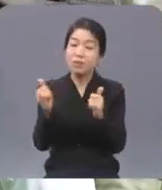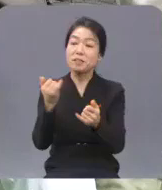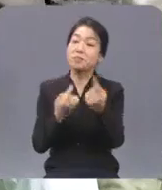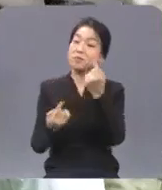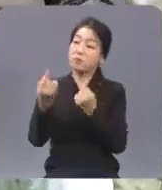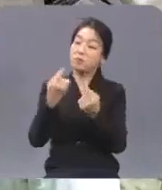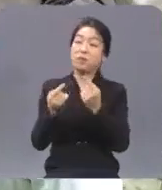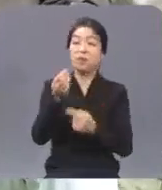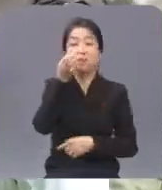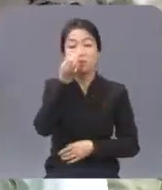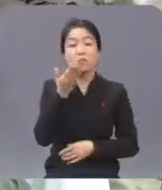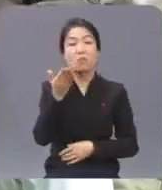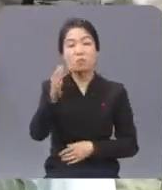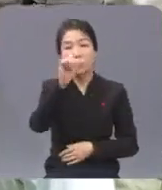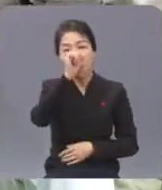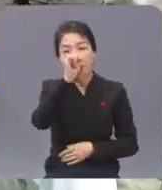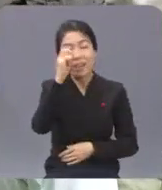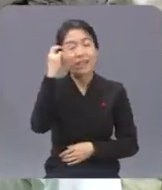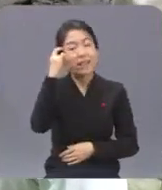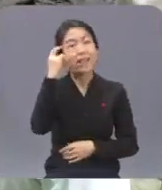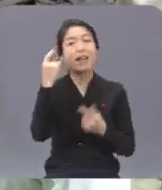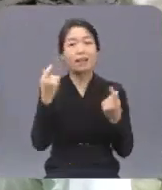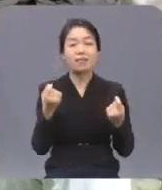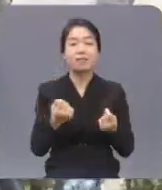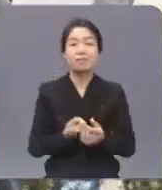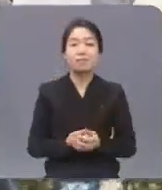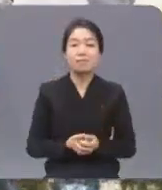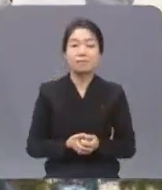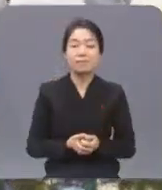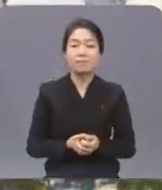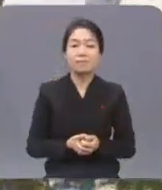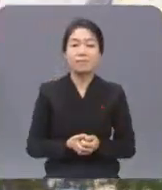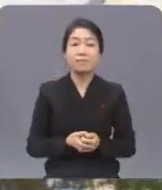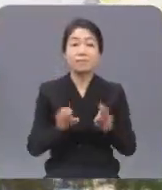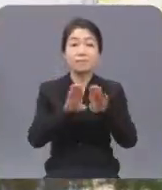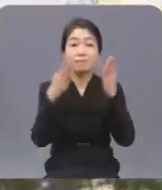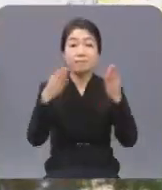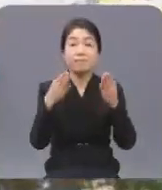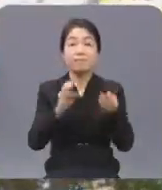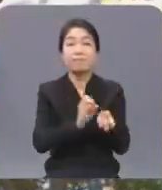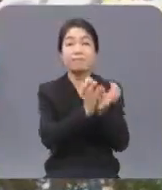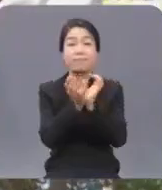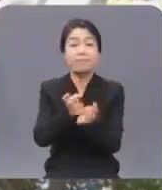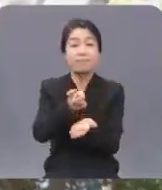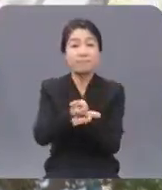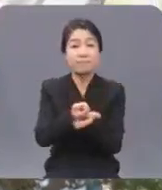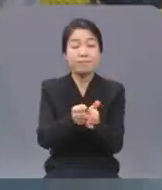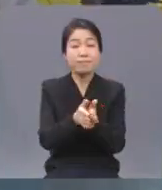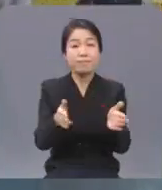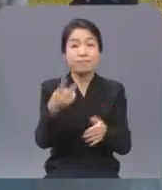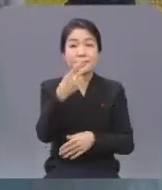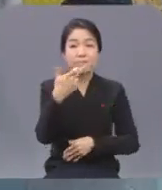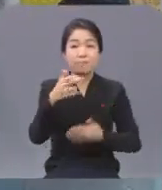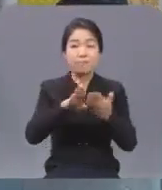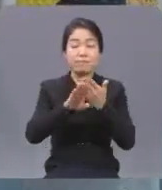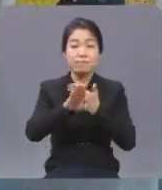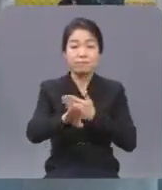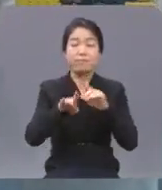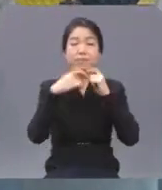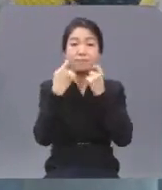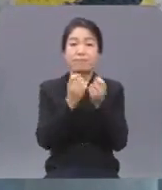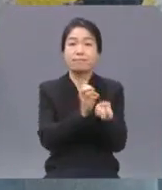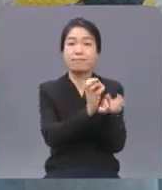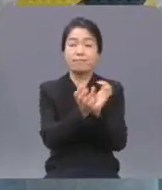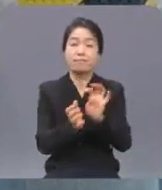모든 사람들한테 이렇게 보여주면 좋지 않겠냐고. 개방 정원 제도가 도입된 2017년 이후 민간